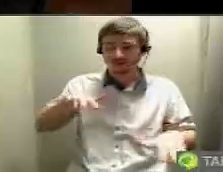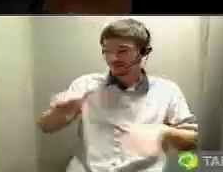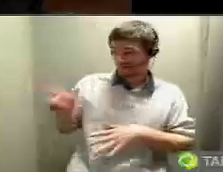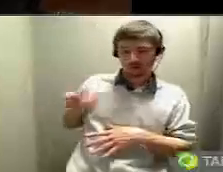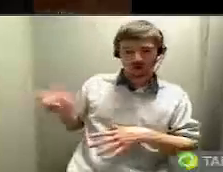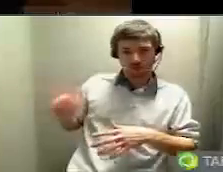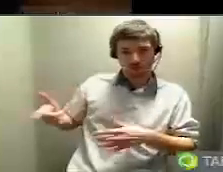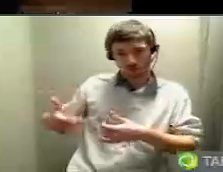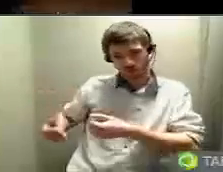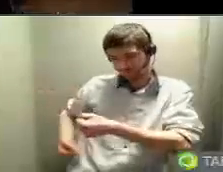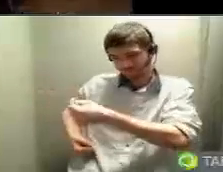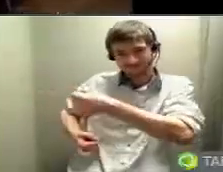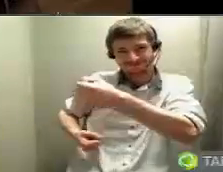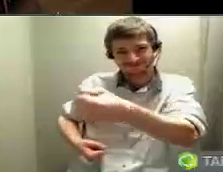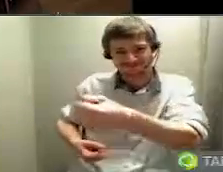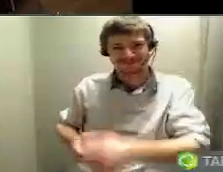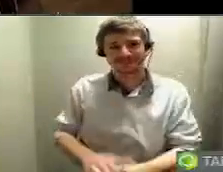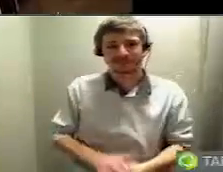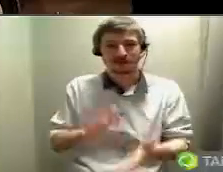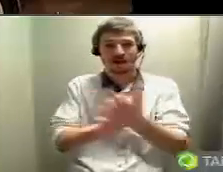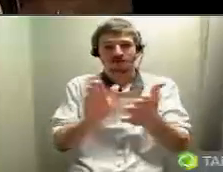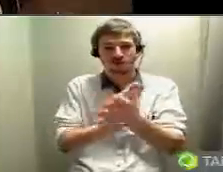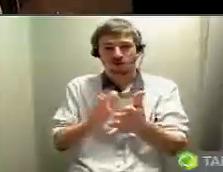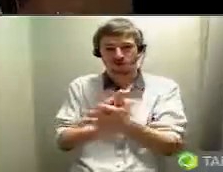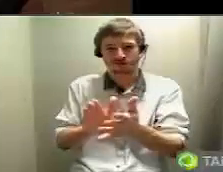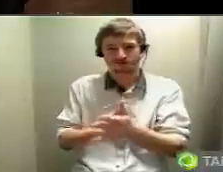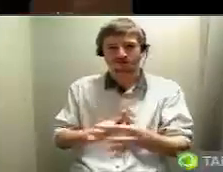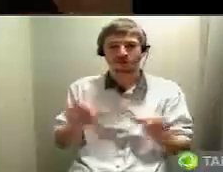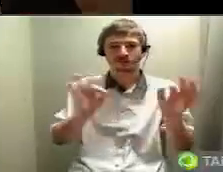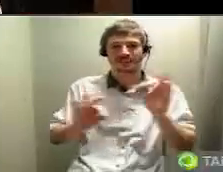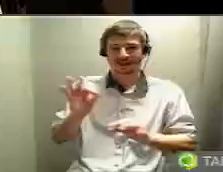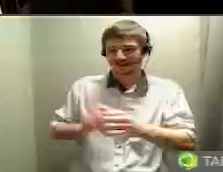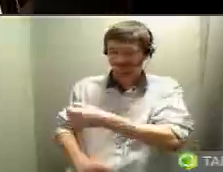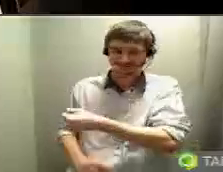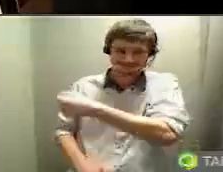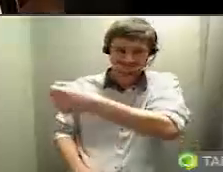Allez, c'est parti. Bravo, mesdames. Mesdemoiselles, plutôt.